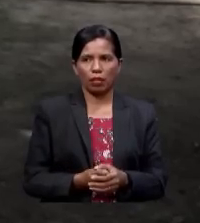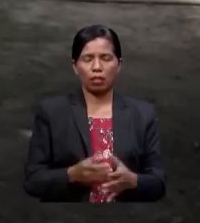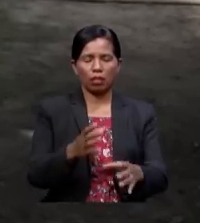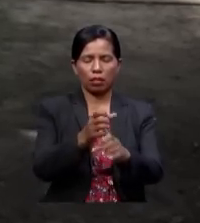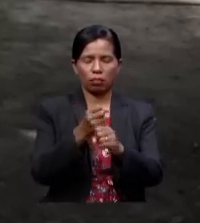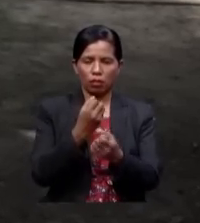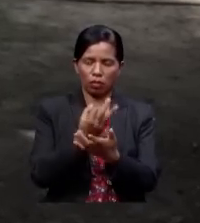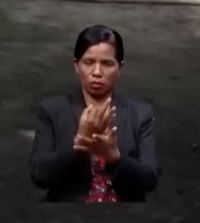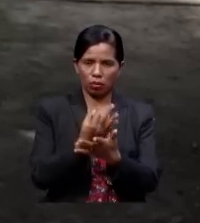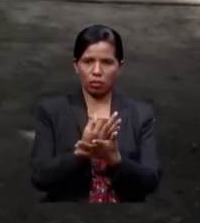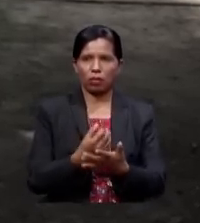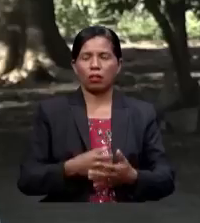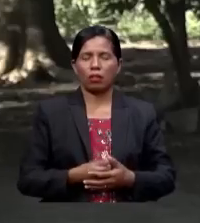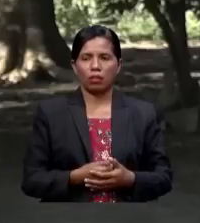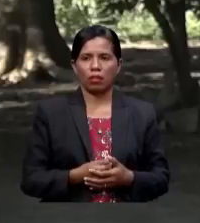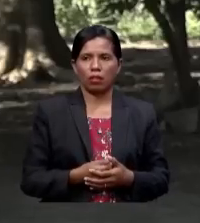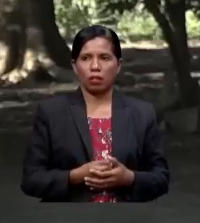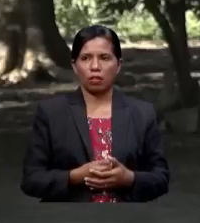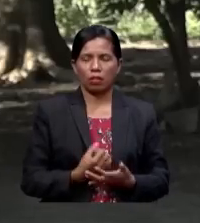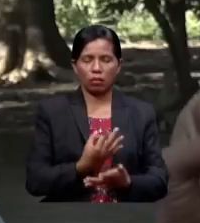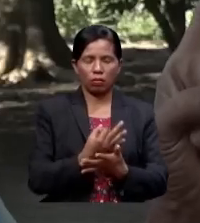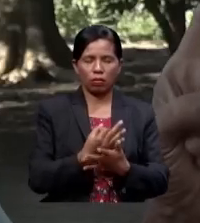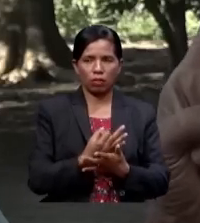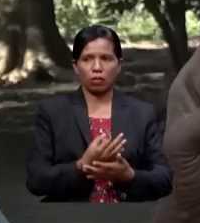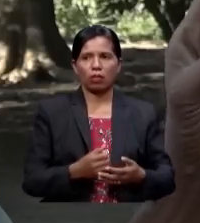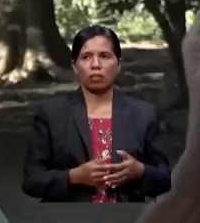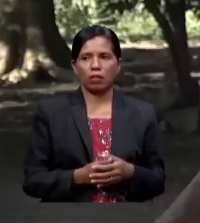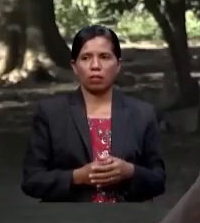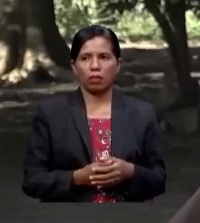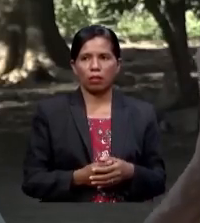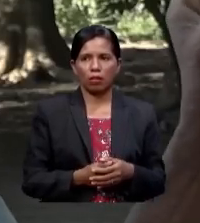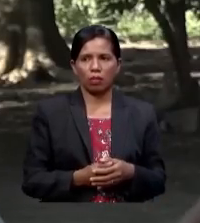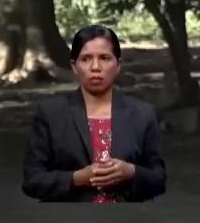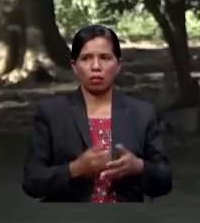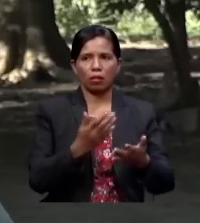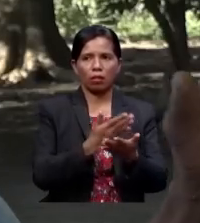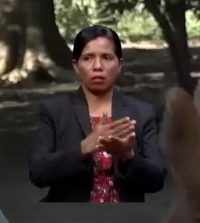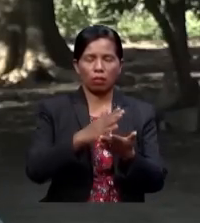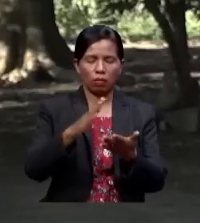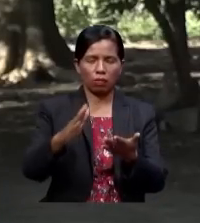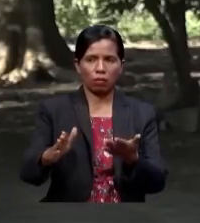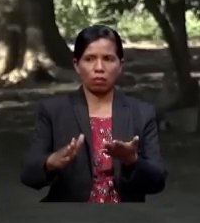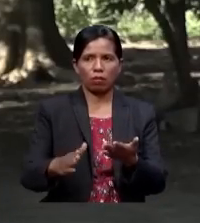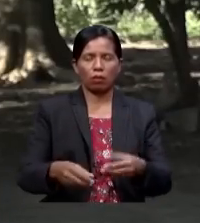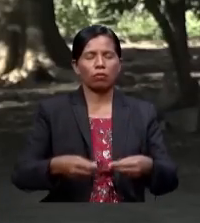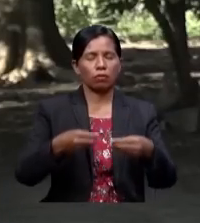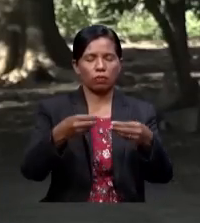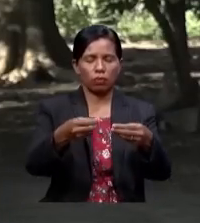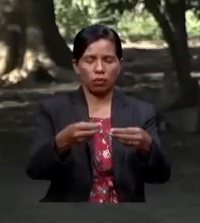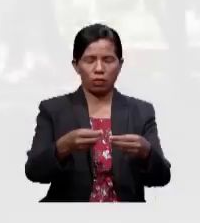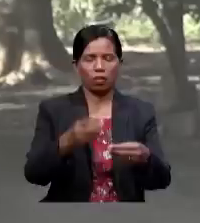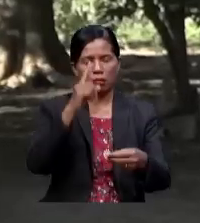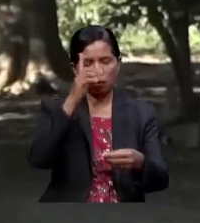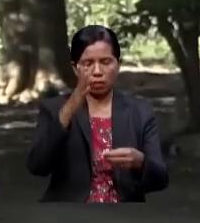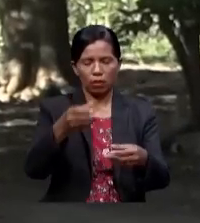osang. Hasa ser nee ane. Mai ni bulan. Nee, mahalo niem par kalau nanti siaru